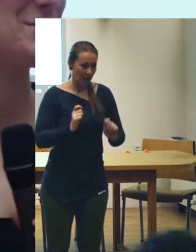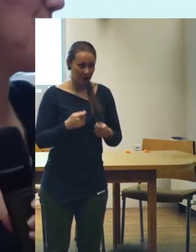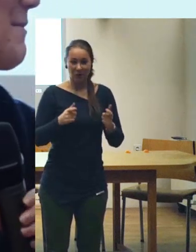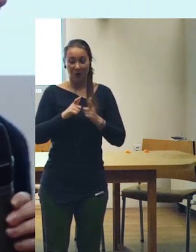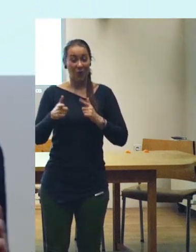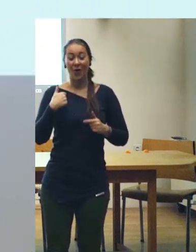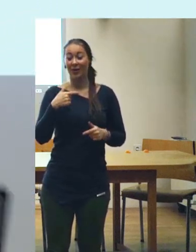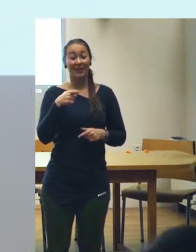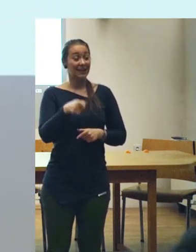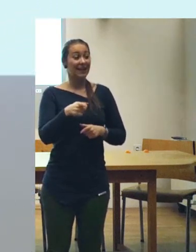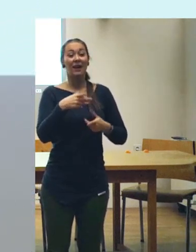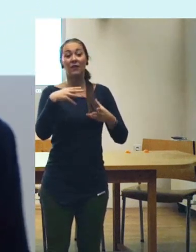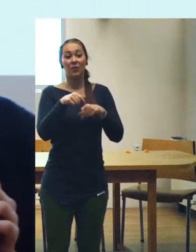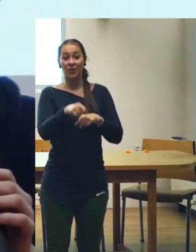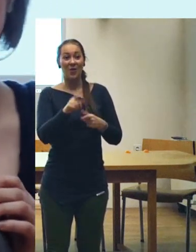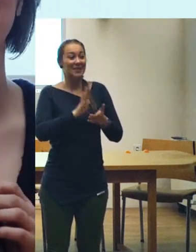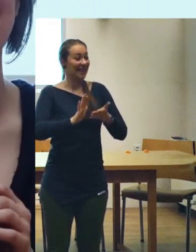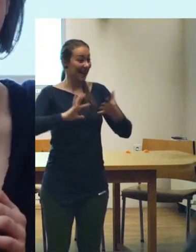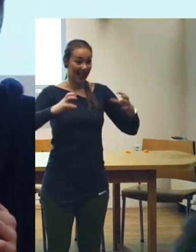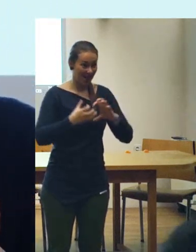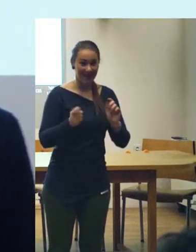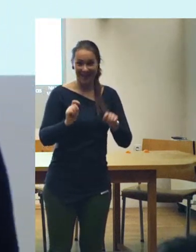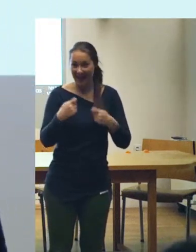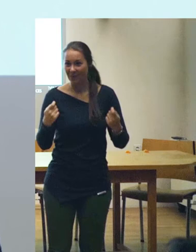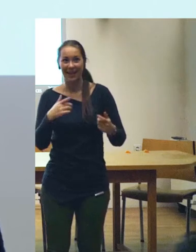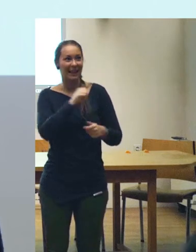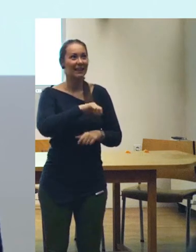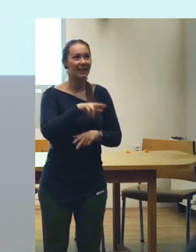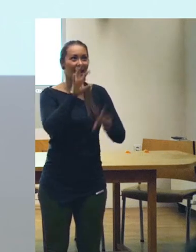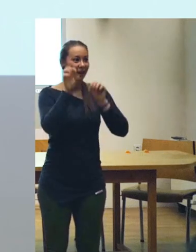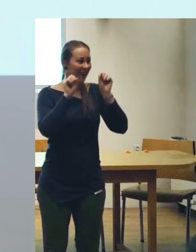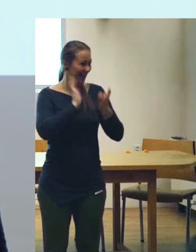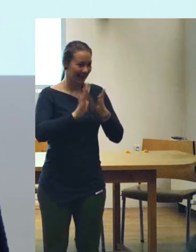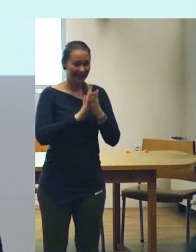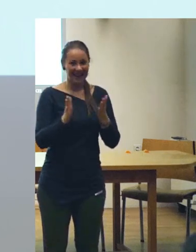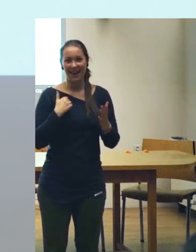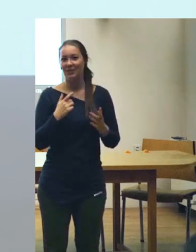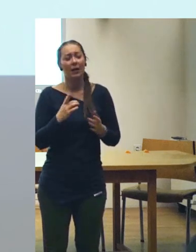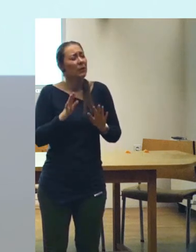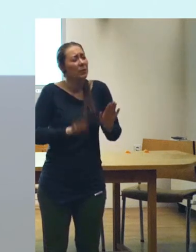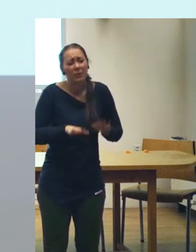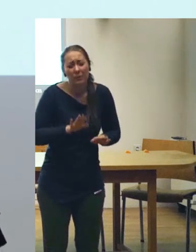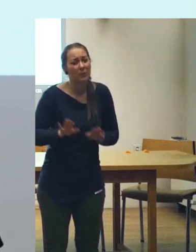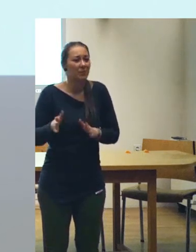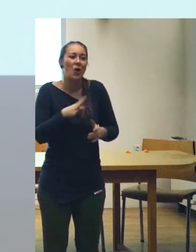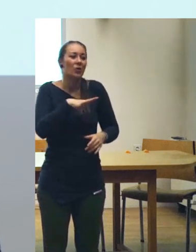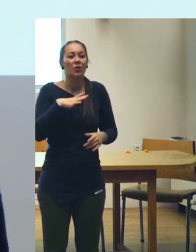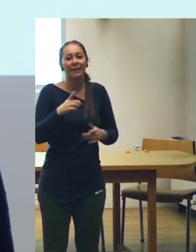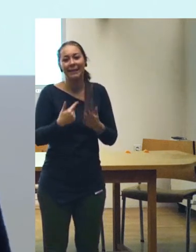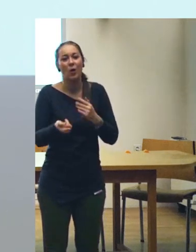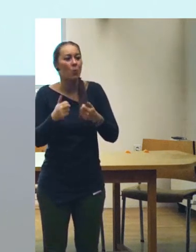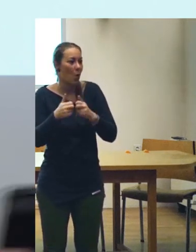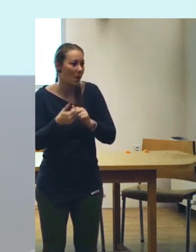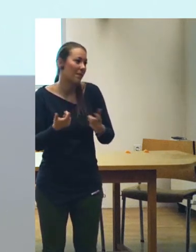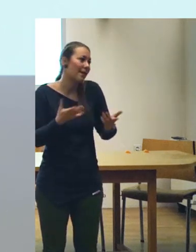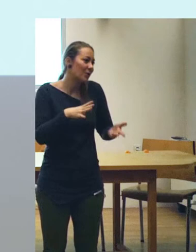dělá trošku problém i při překladu a při obecném vnímání. To není nějak zásadní výtka. Já